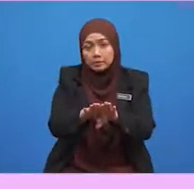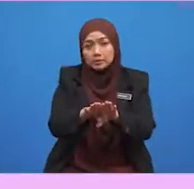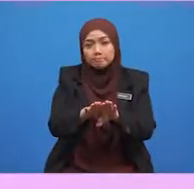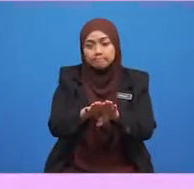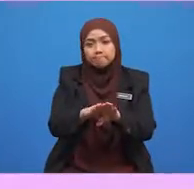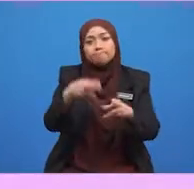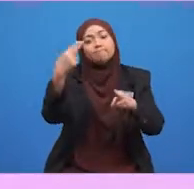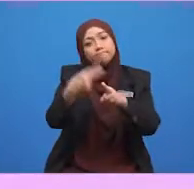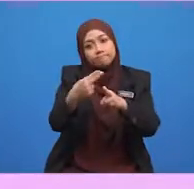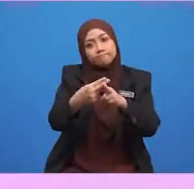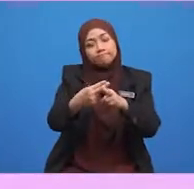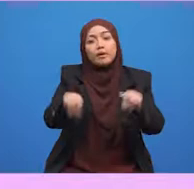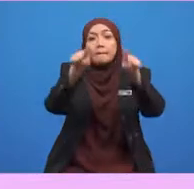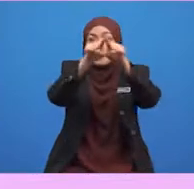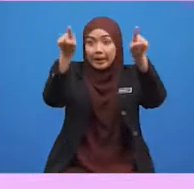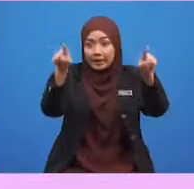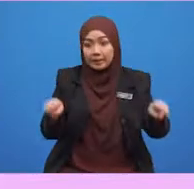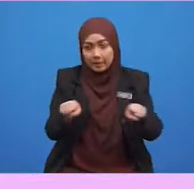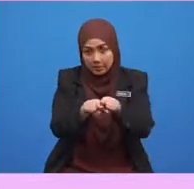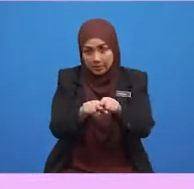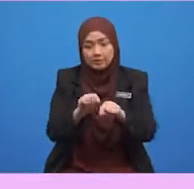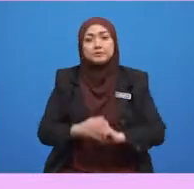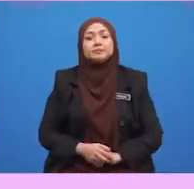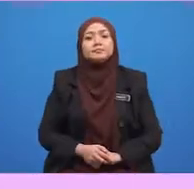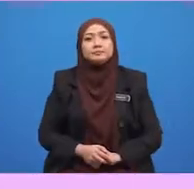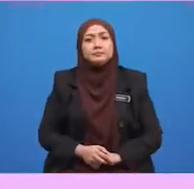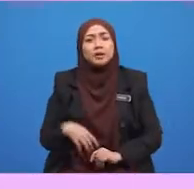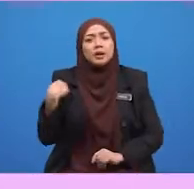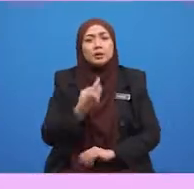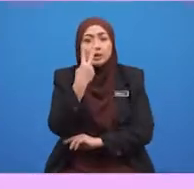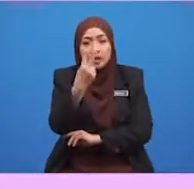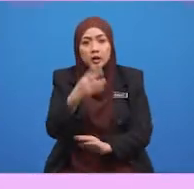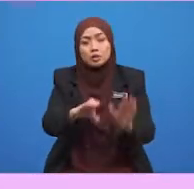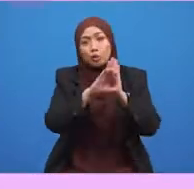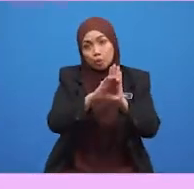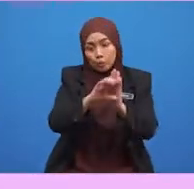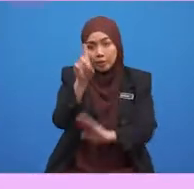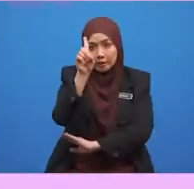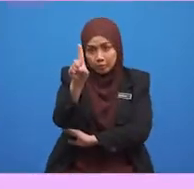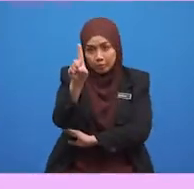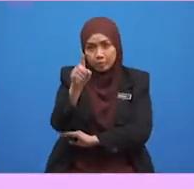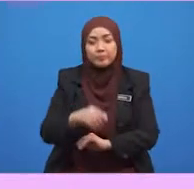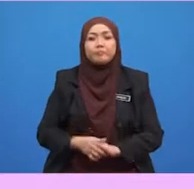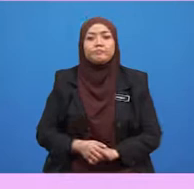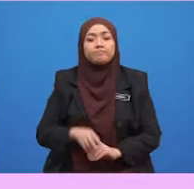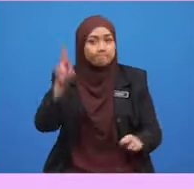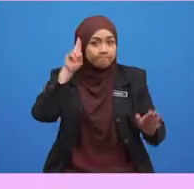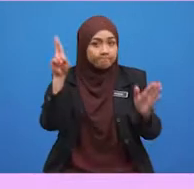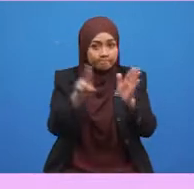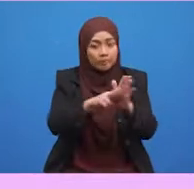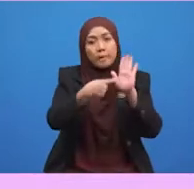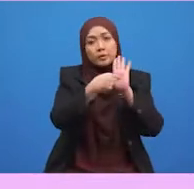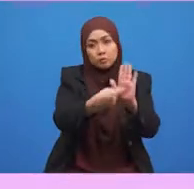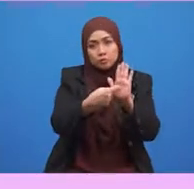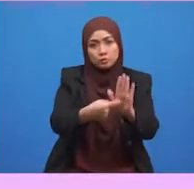sebagai perimeter. Kita lihat contoh pertama. Rajah